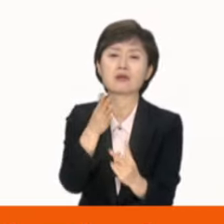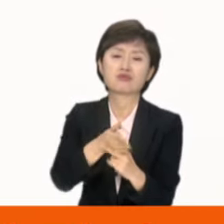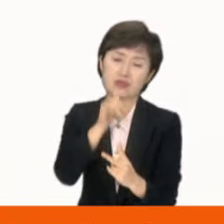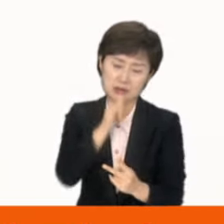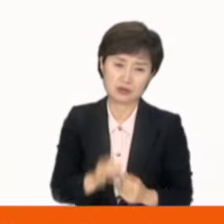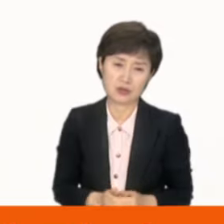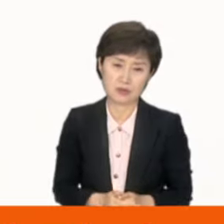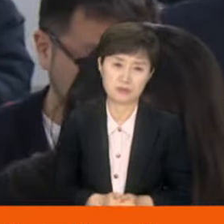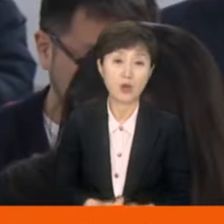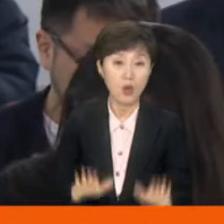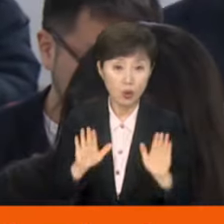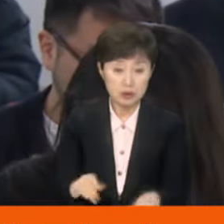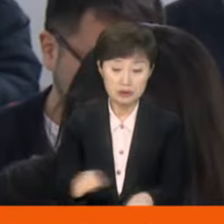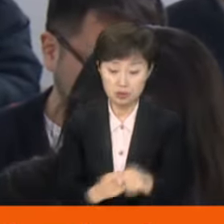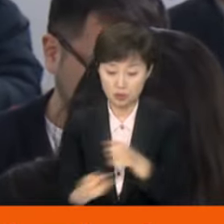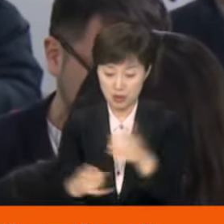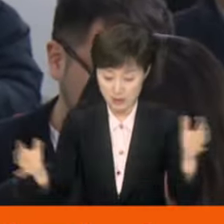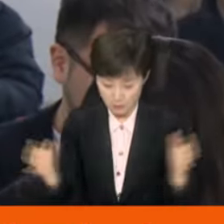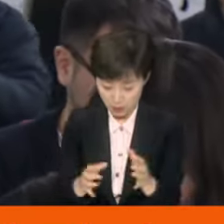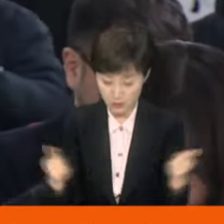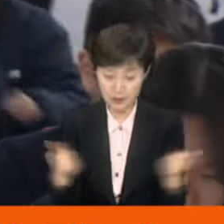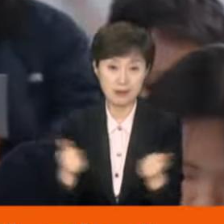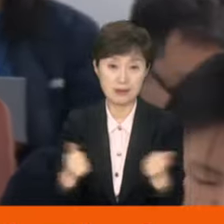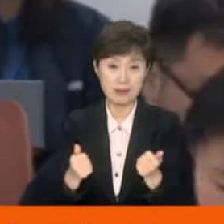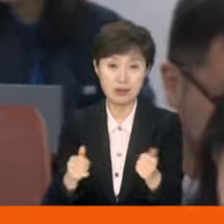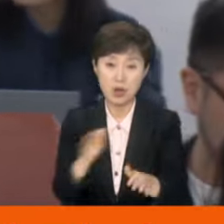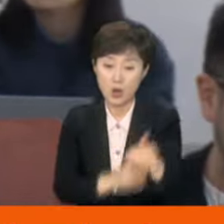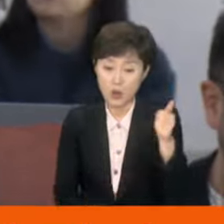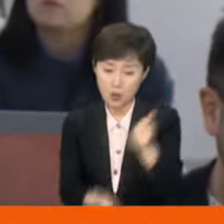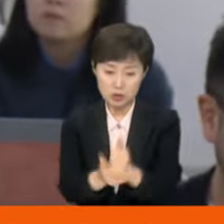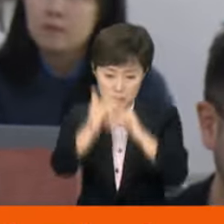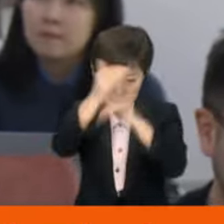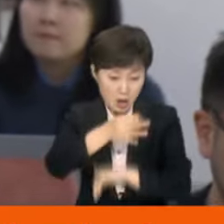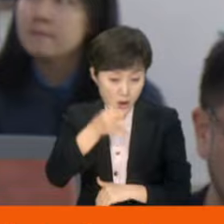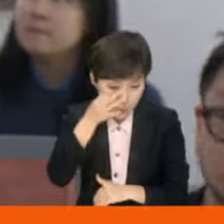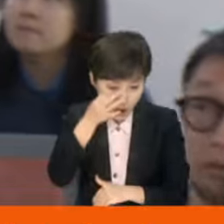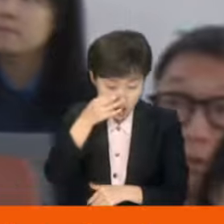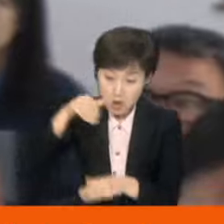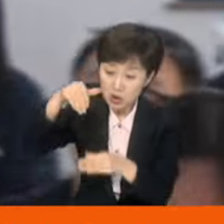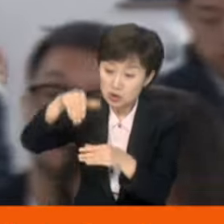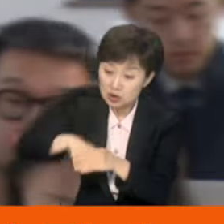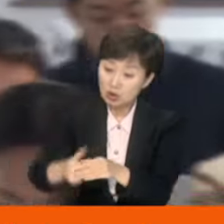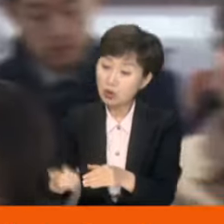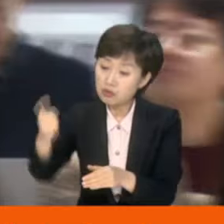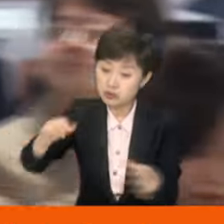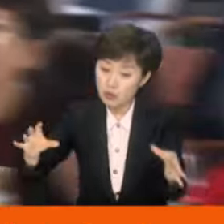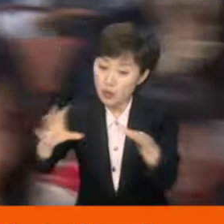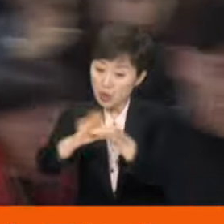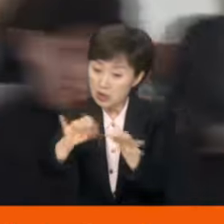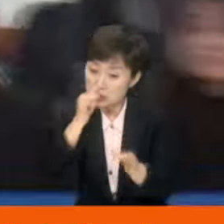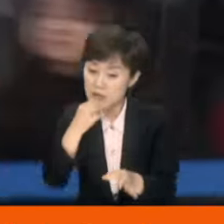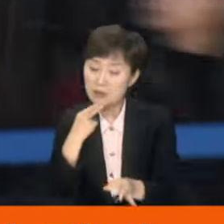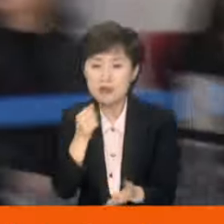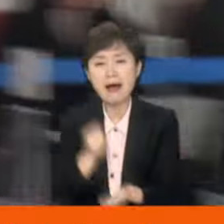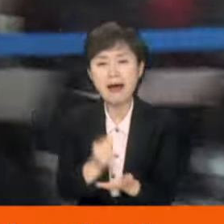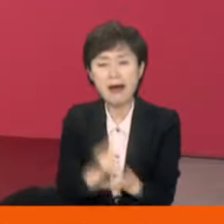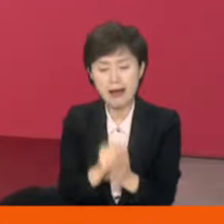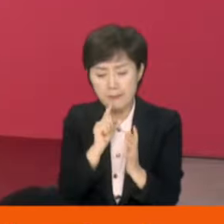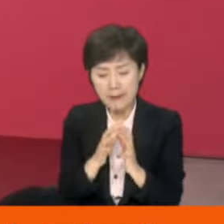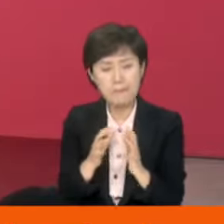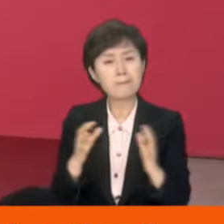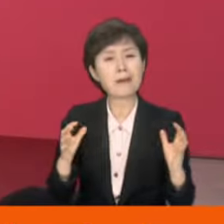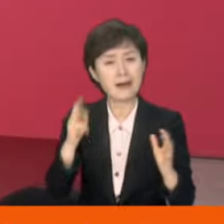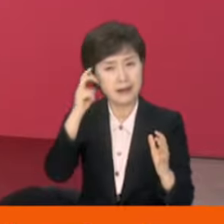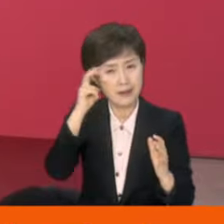제기됐습니다. 오늘 특위회의에서는 이번 공천이 총선 결과에 미친 영향 등에 대해 갑론을 박이 오갈 것으로